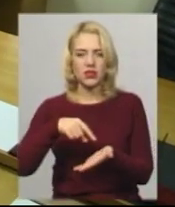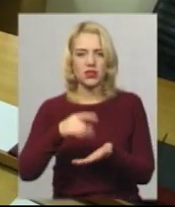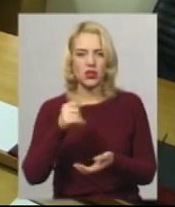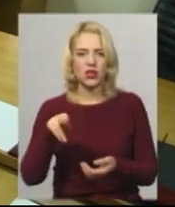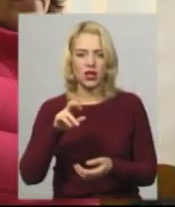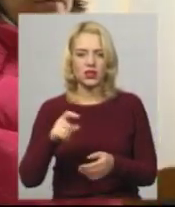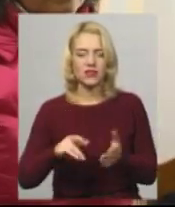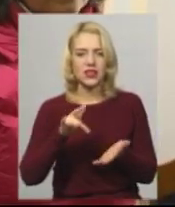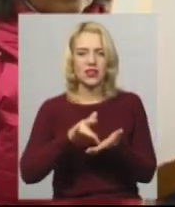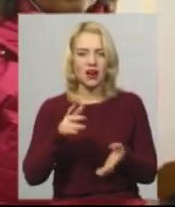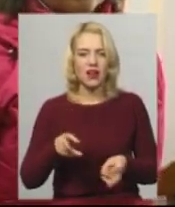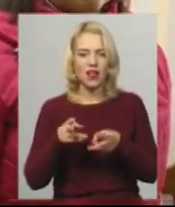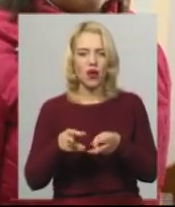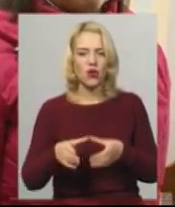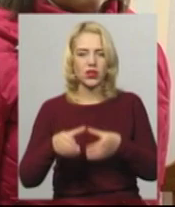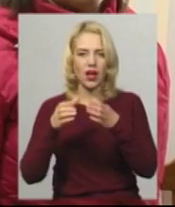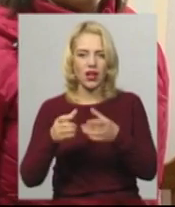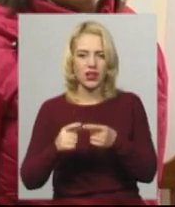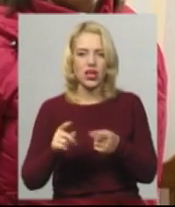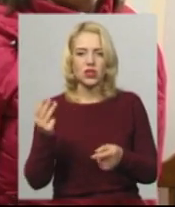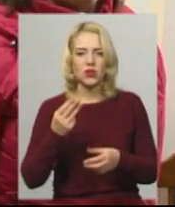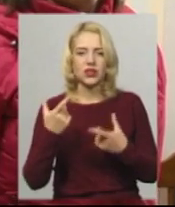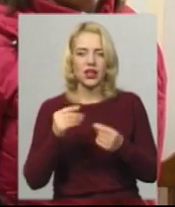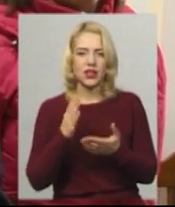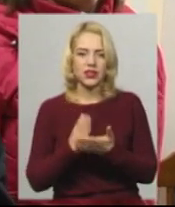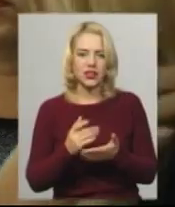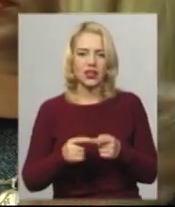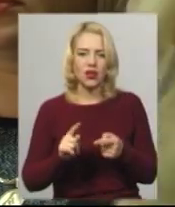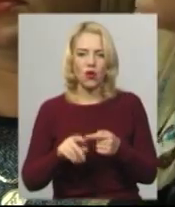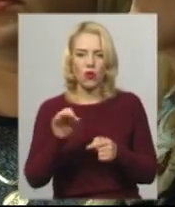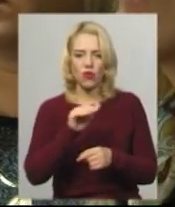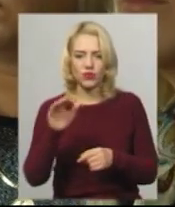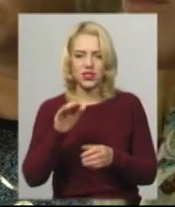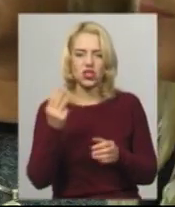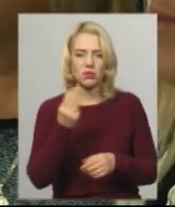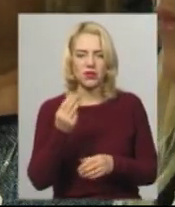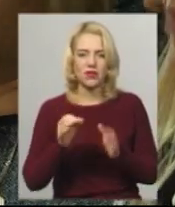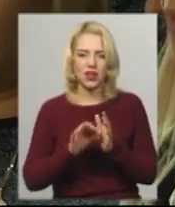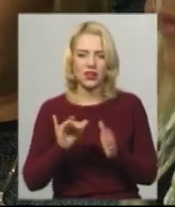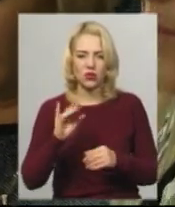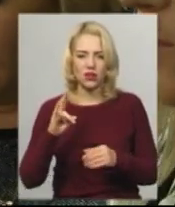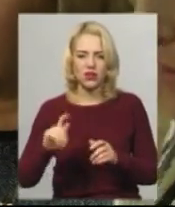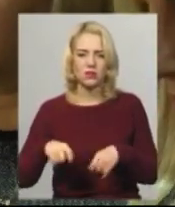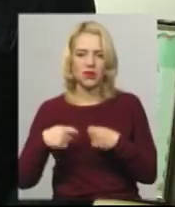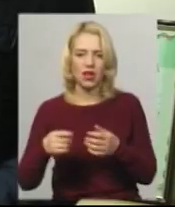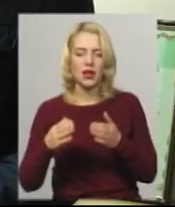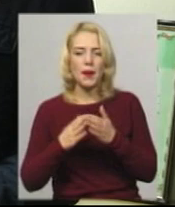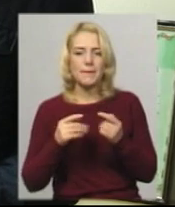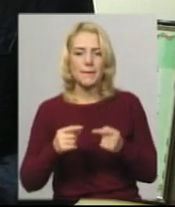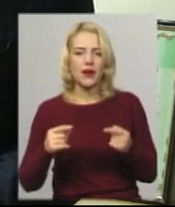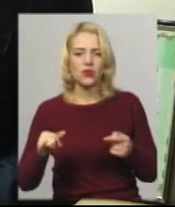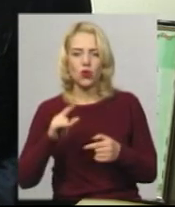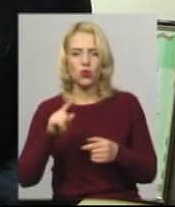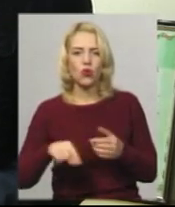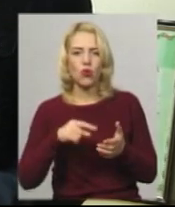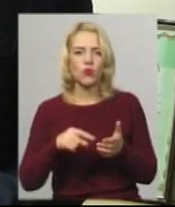котельній «Шепетівки», де знаходиться адміністративний офіс теплопостачальної компанії «Шепетівка Енергоінвест», передали майно у комунальну власність. Ви порушуєте